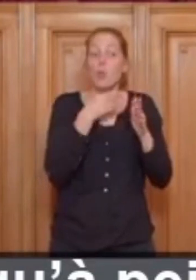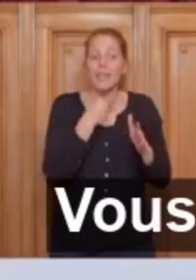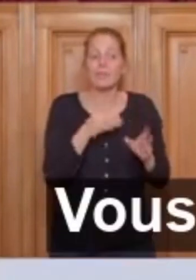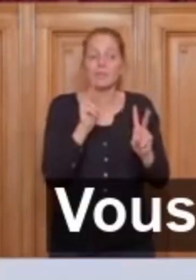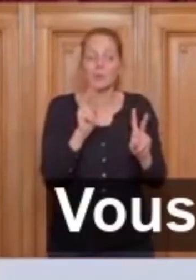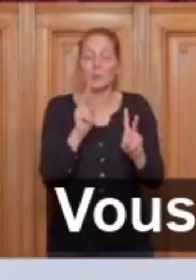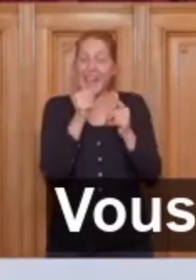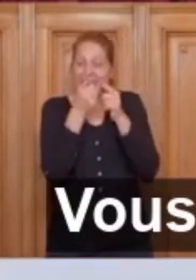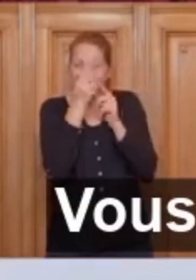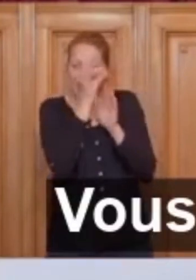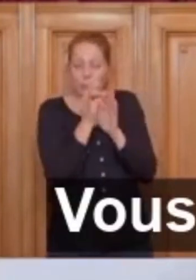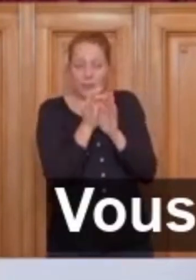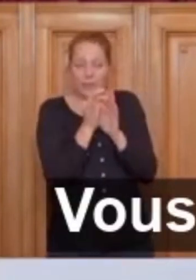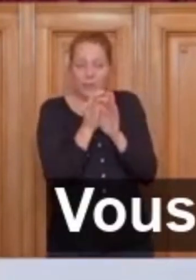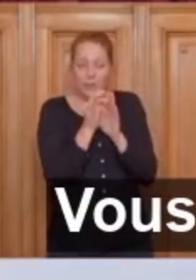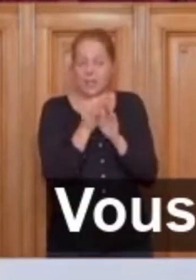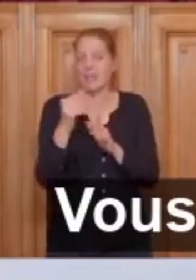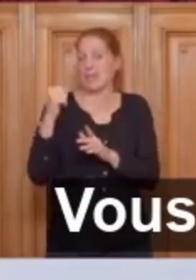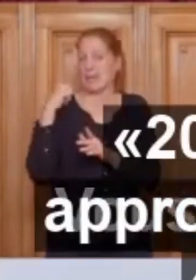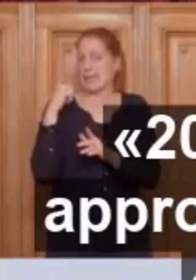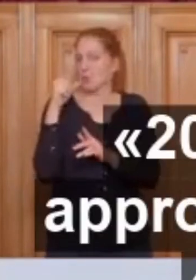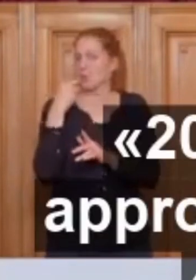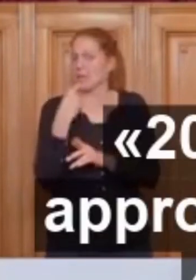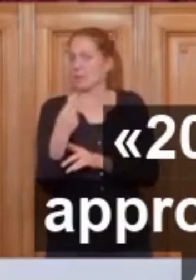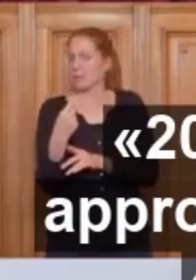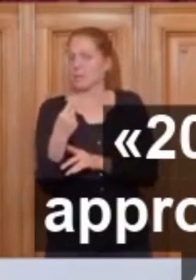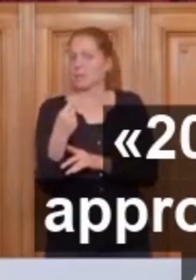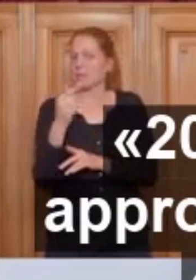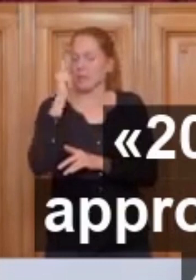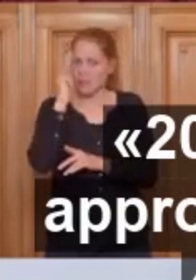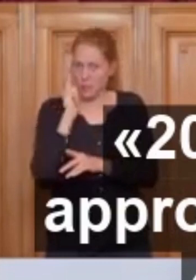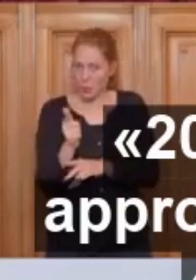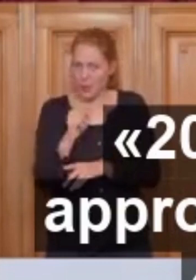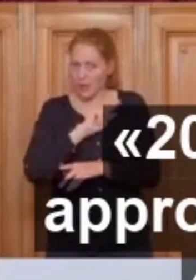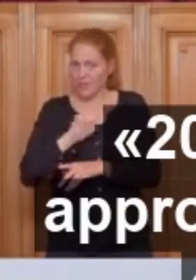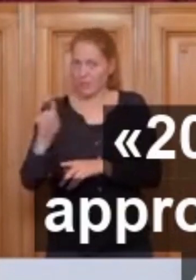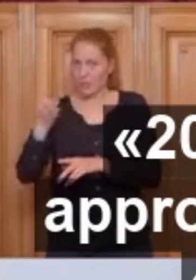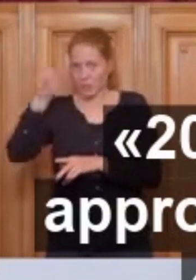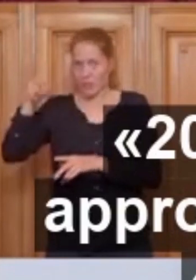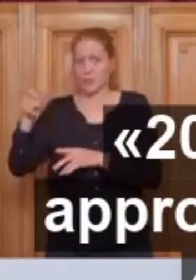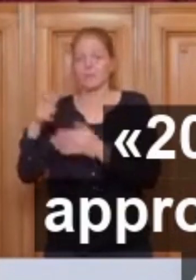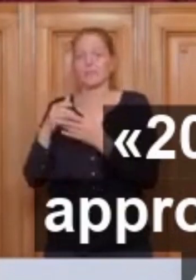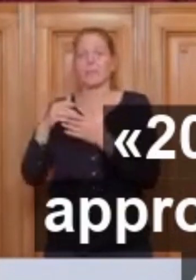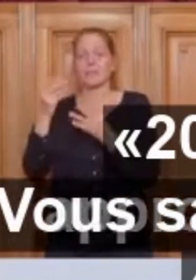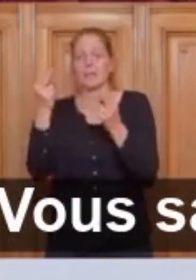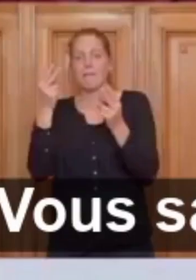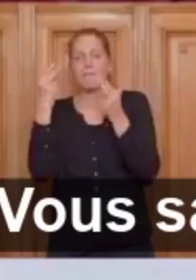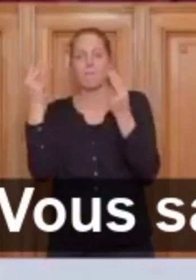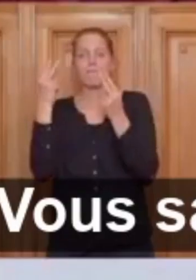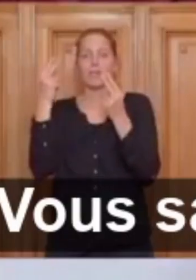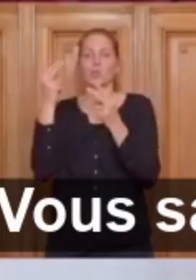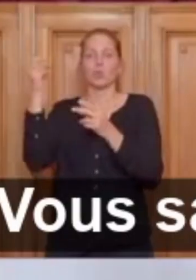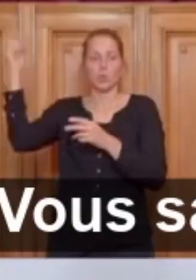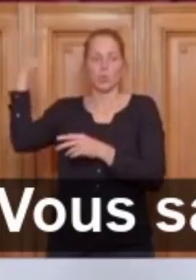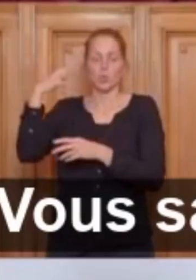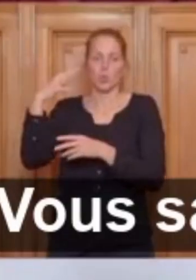ein paar Prozent. Die hat gestern erhört gesagt, 200.000 Leute, die mit Wand an Solarenergie versorgt. Wisst ihr,